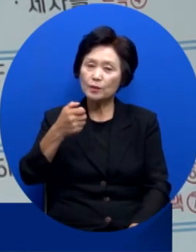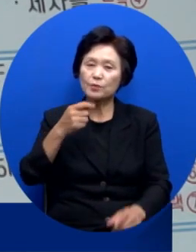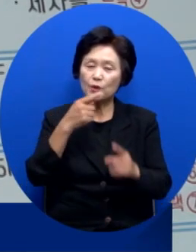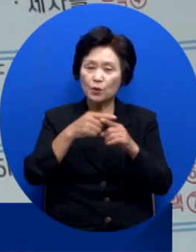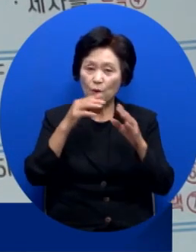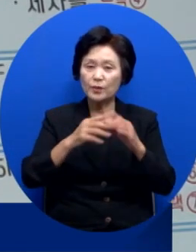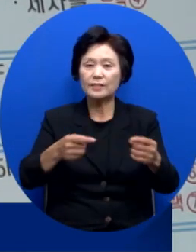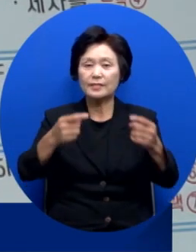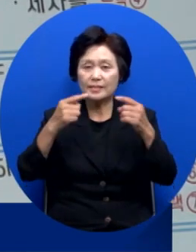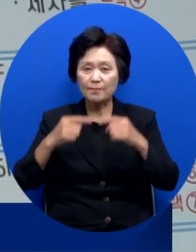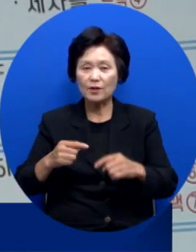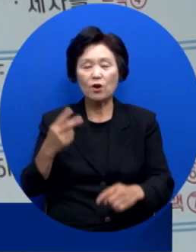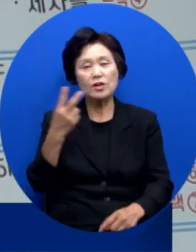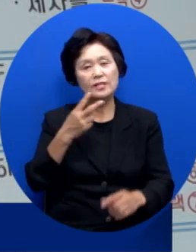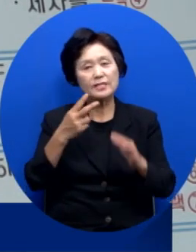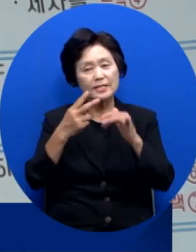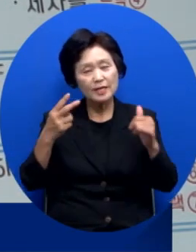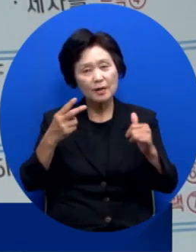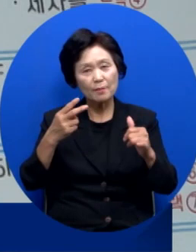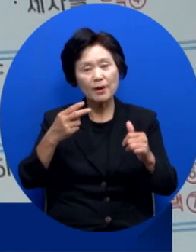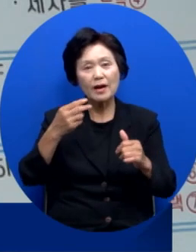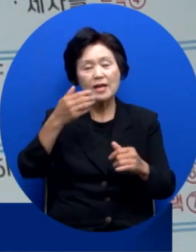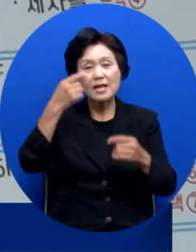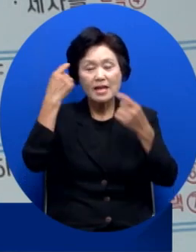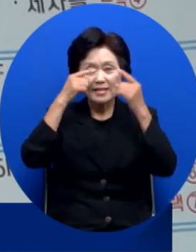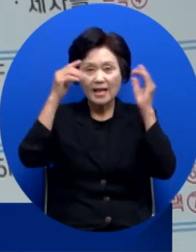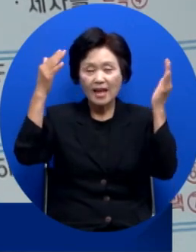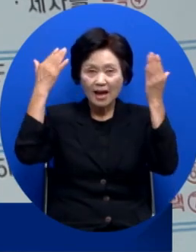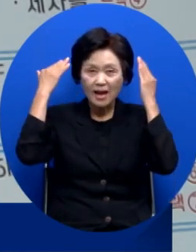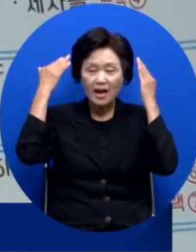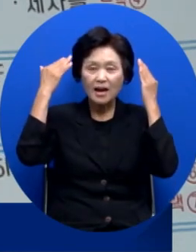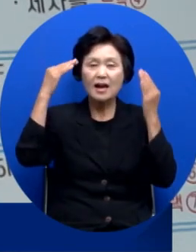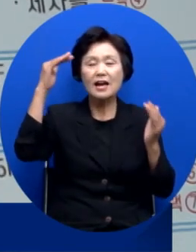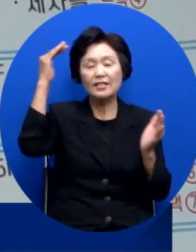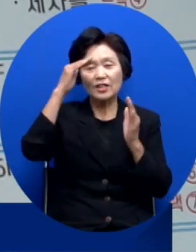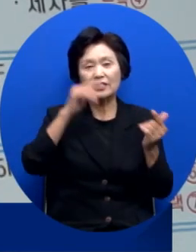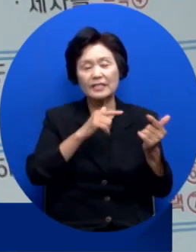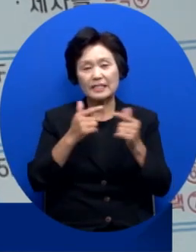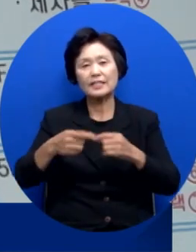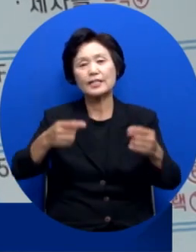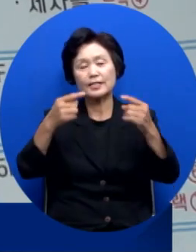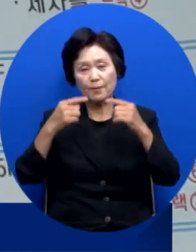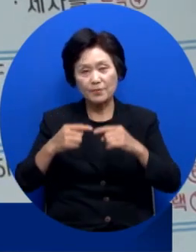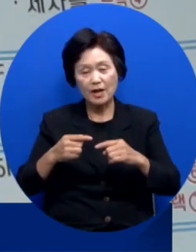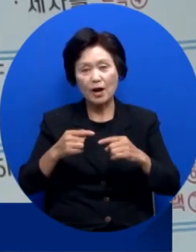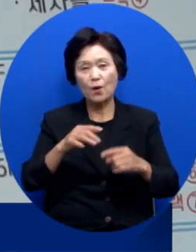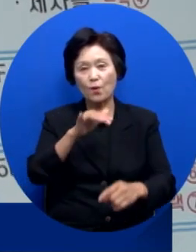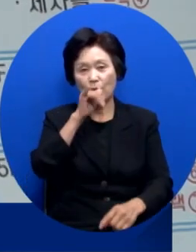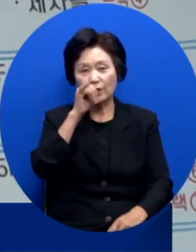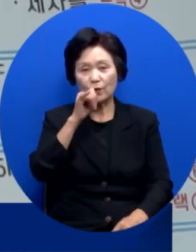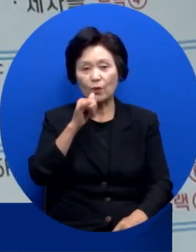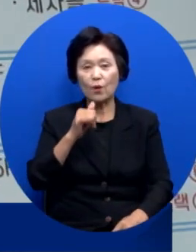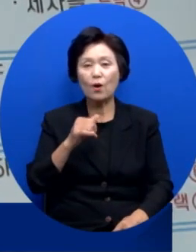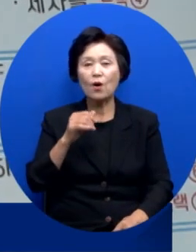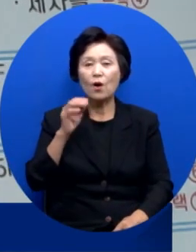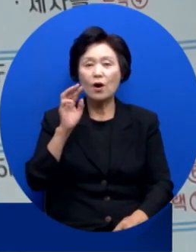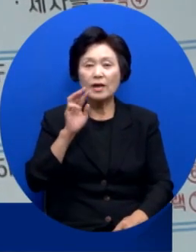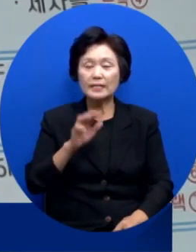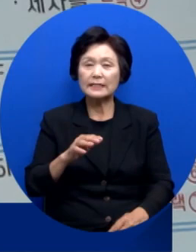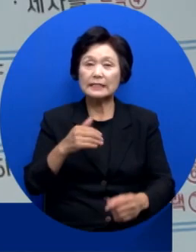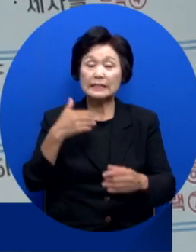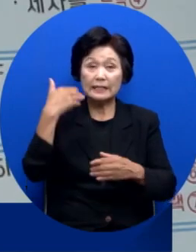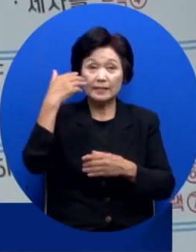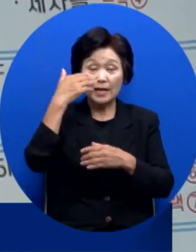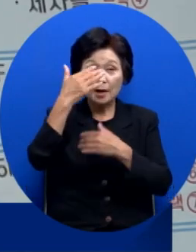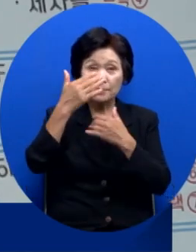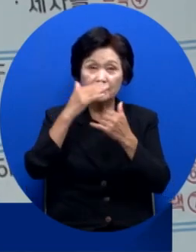학생들과 성도들이 함께하는 자리로 지금 진행 중에 있습니다. 3일간의 코스타 월드 인 부산 집회를 통해서 다음 세대의 새로운